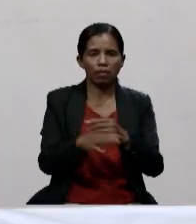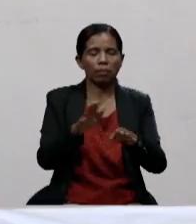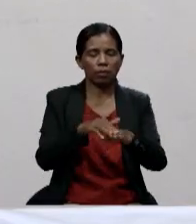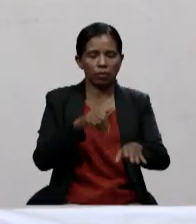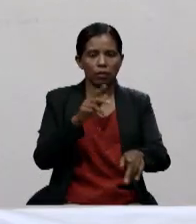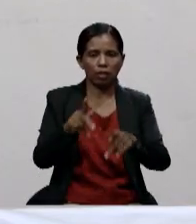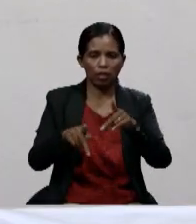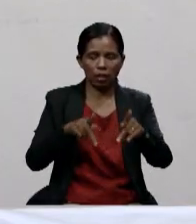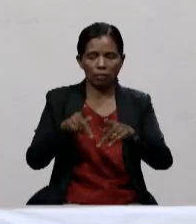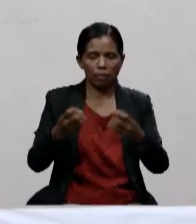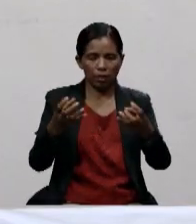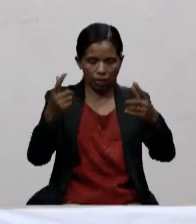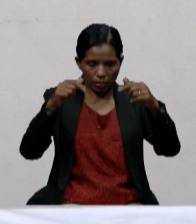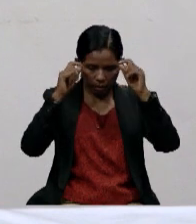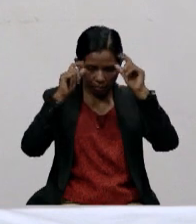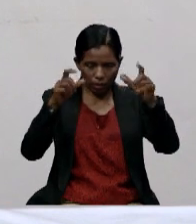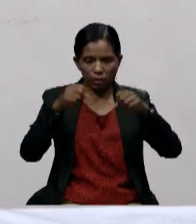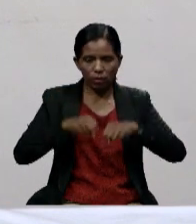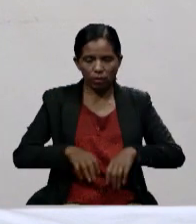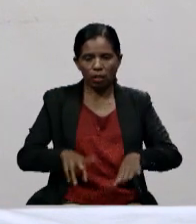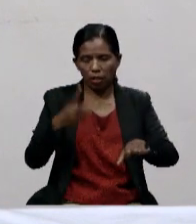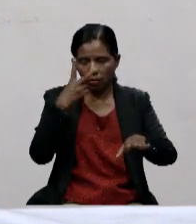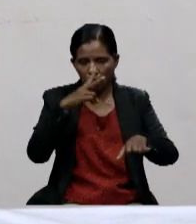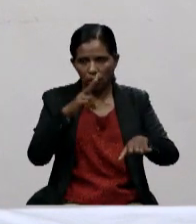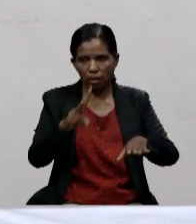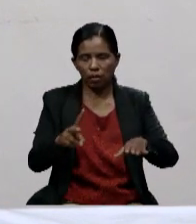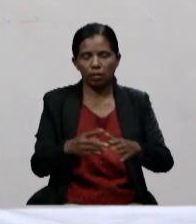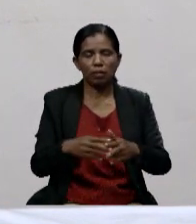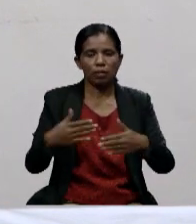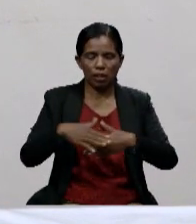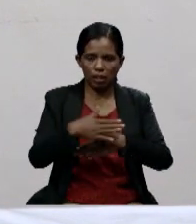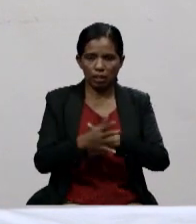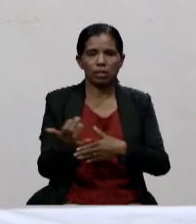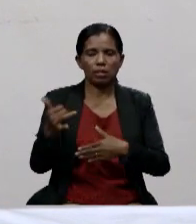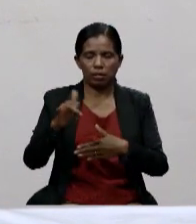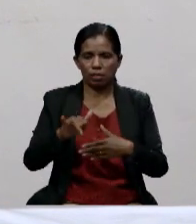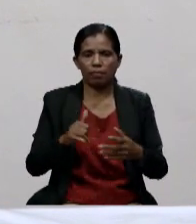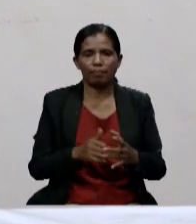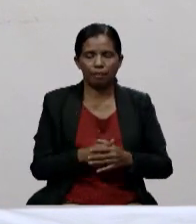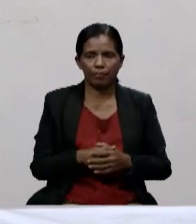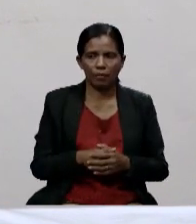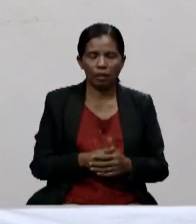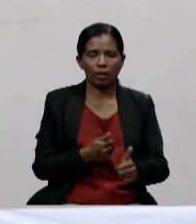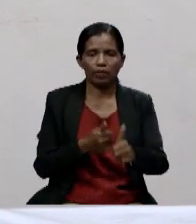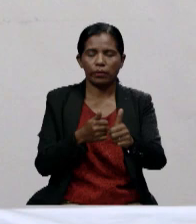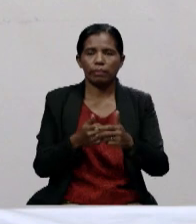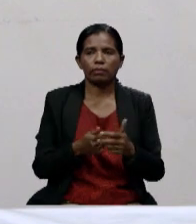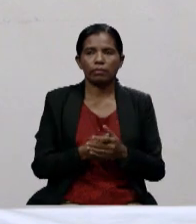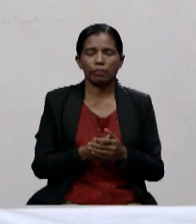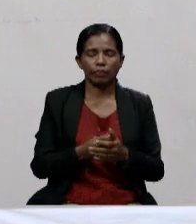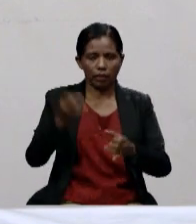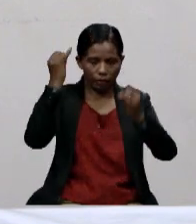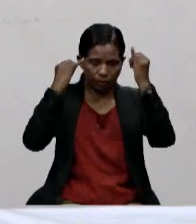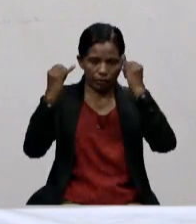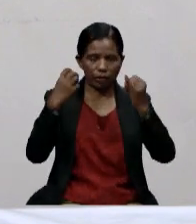a Timor. Atu bele nani, atu bele hare espesies sernene. E basia ba informasau